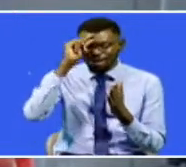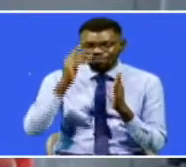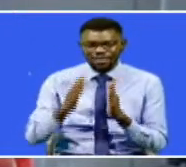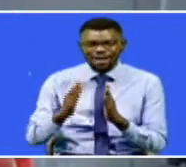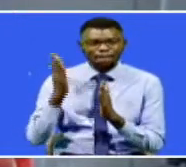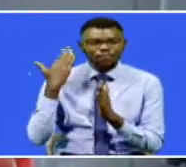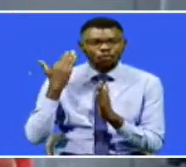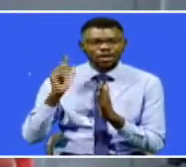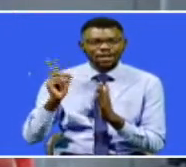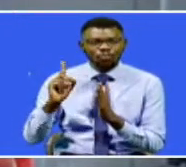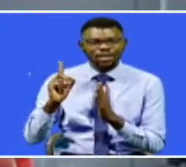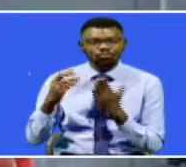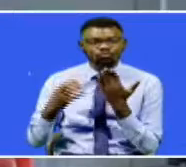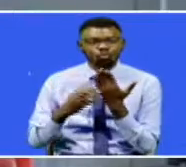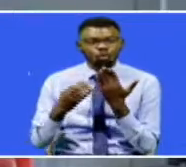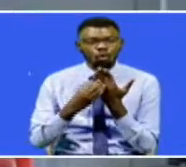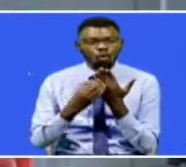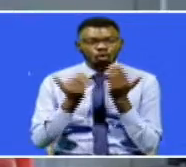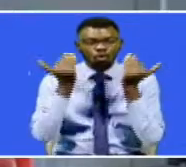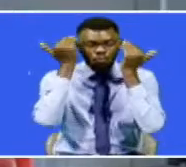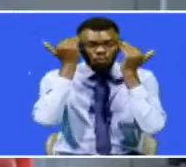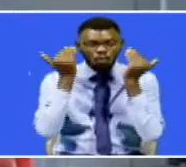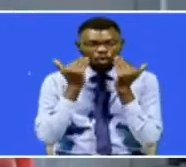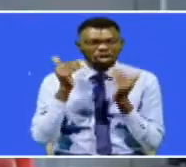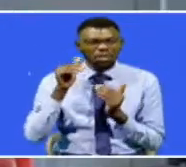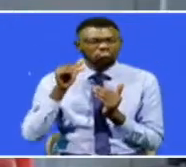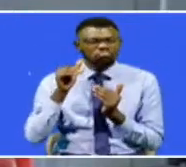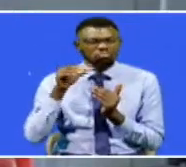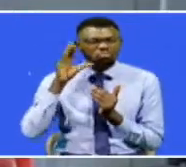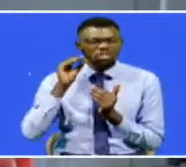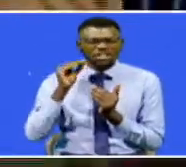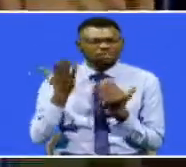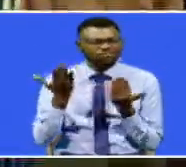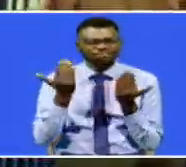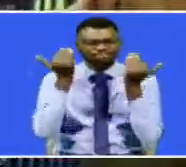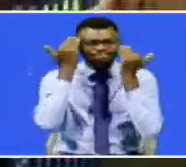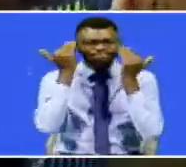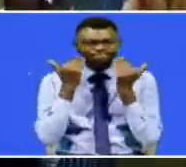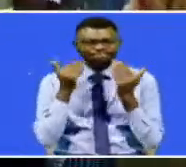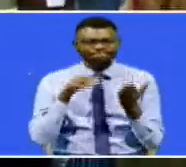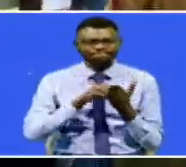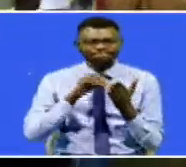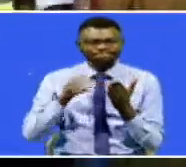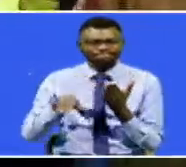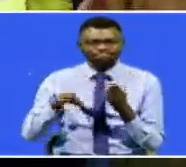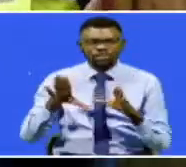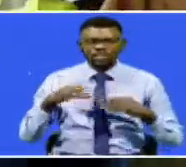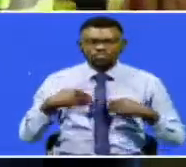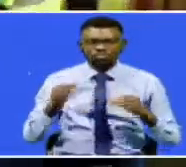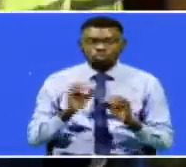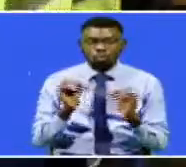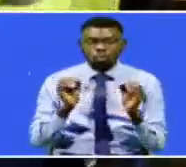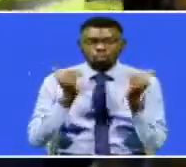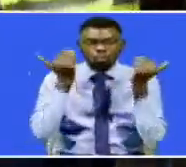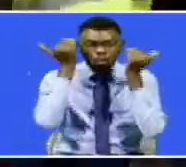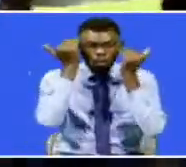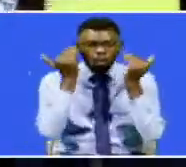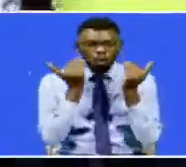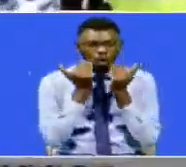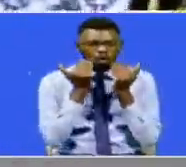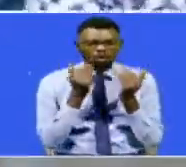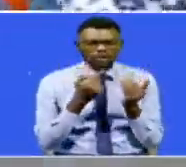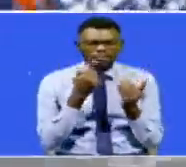Mike Sonko katika mahakama ya Mombasa limetupiliwa mbali na mahakama hiyo Mombasa. Kulingana na mahakama, ombi la wawili